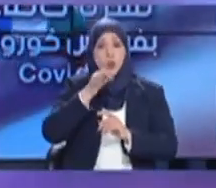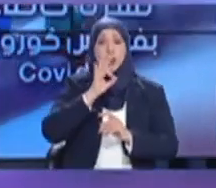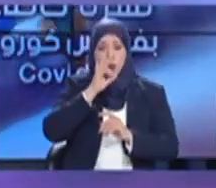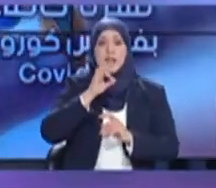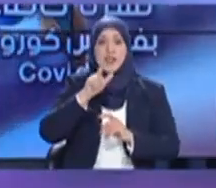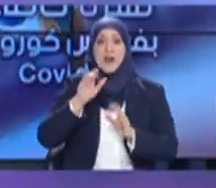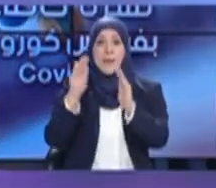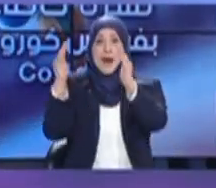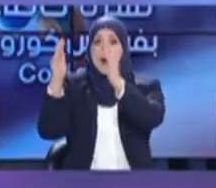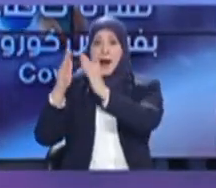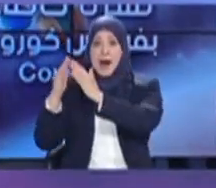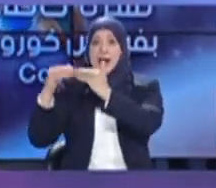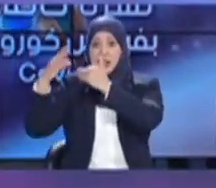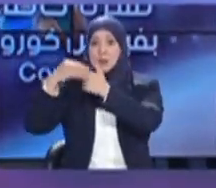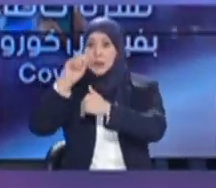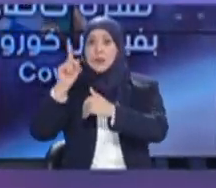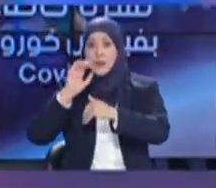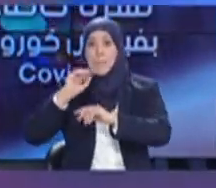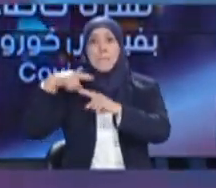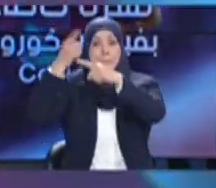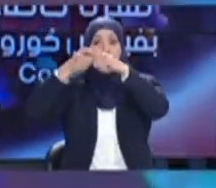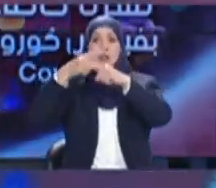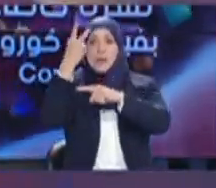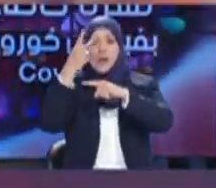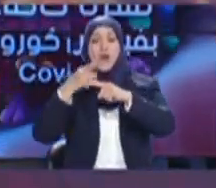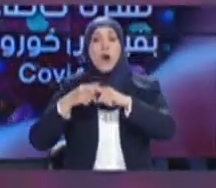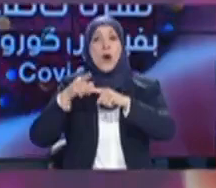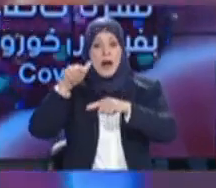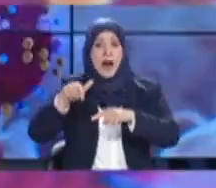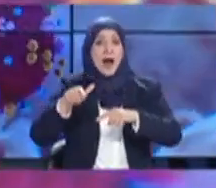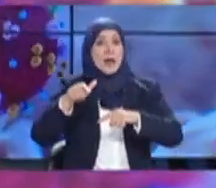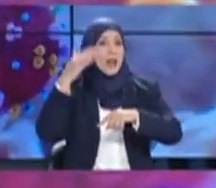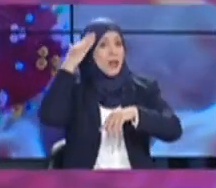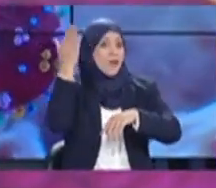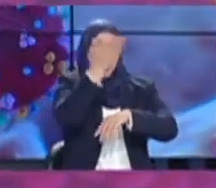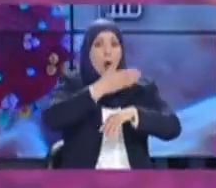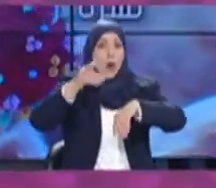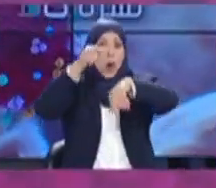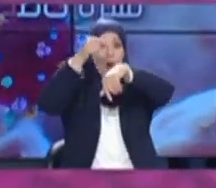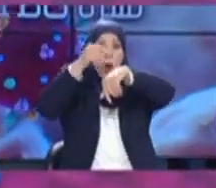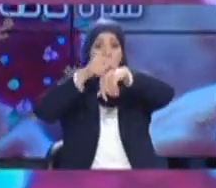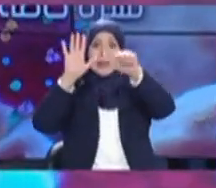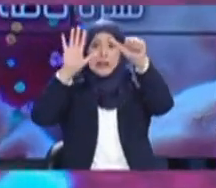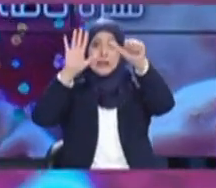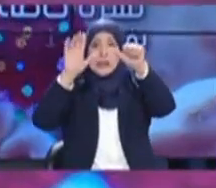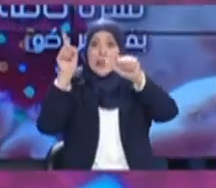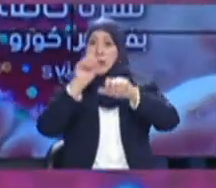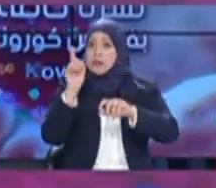مره اخرى في هذا الظرف اللي احنا تعرفوا اللي فما حظر تجول جزئي ماهوش شامل